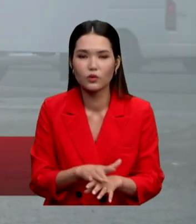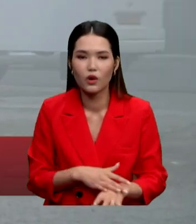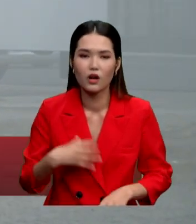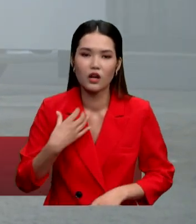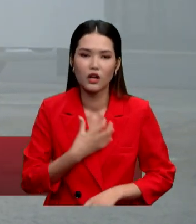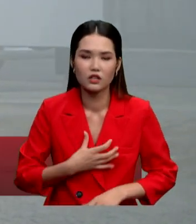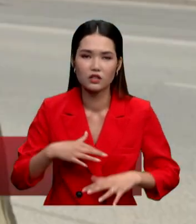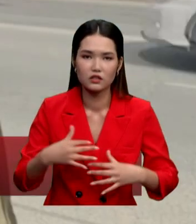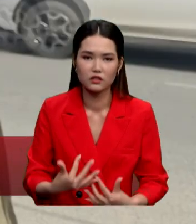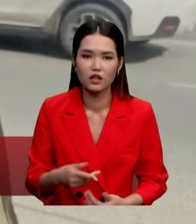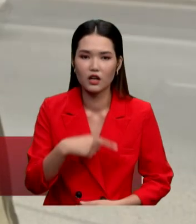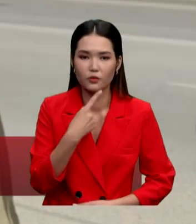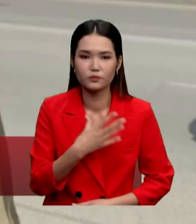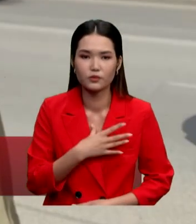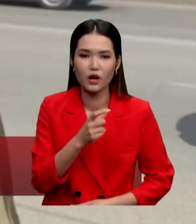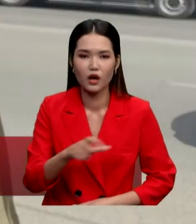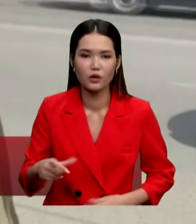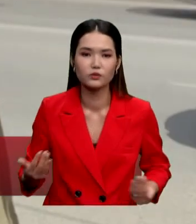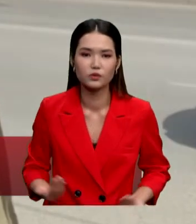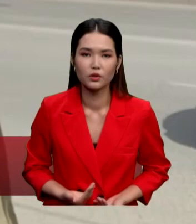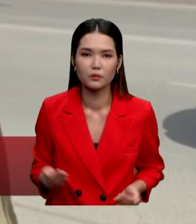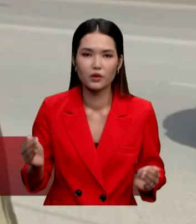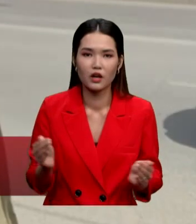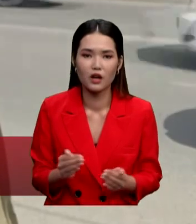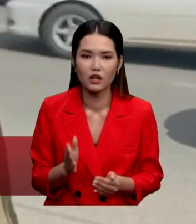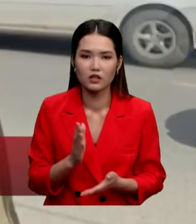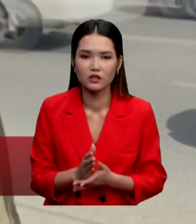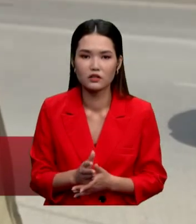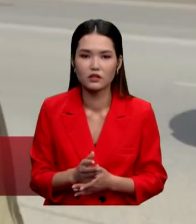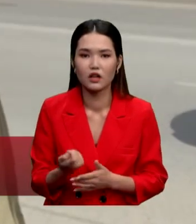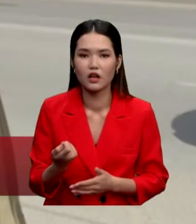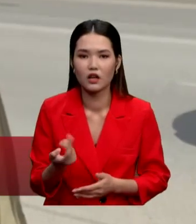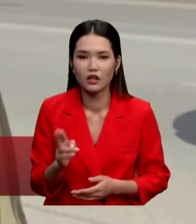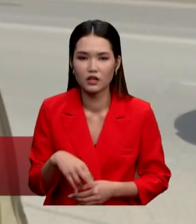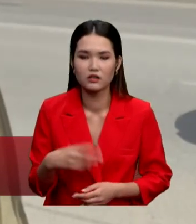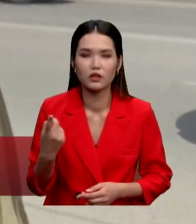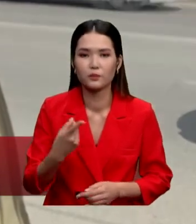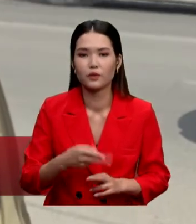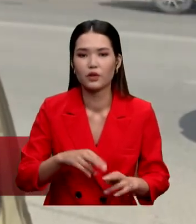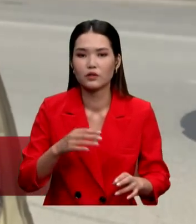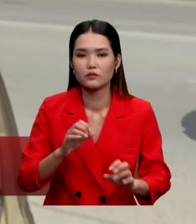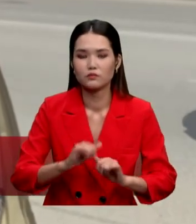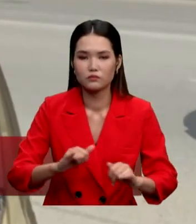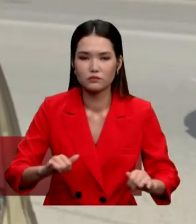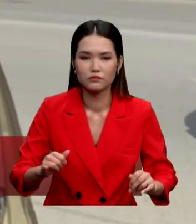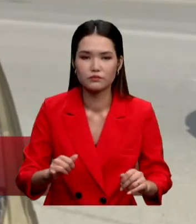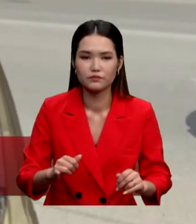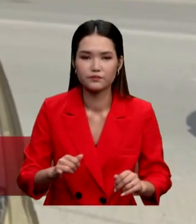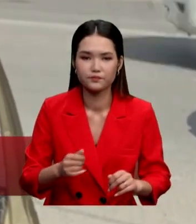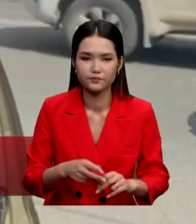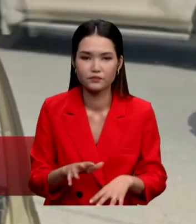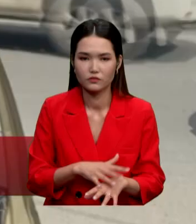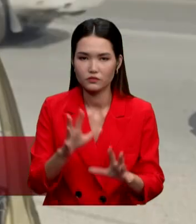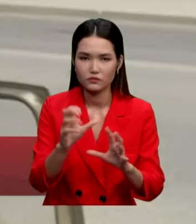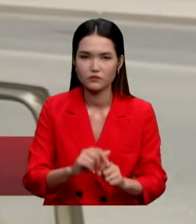мезі болғандарын айтады. Халықтың өмірі қысқарып жатыр. Ауру бәрі. Кенің неше түрлі жаман аурулар болып жатыр. Соның бәрі осы